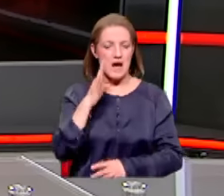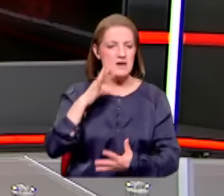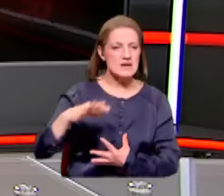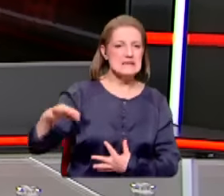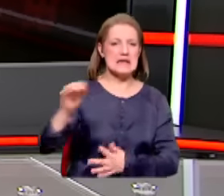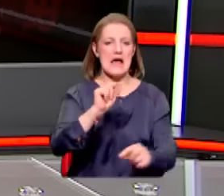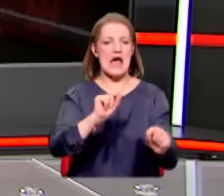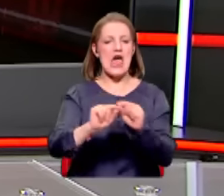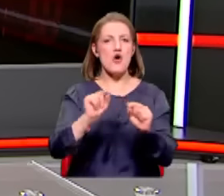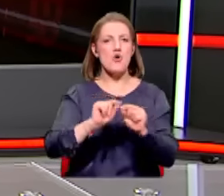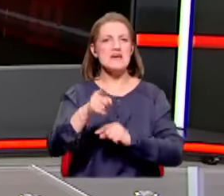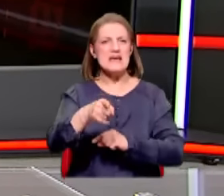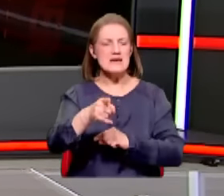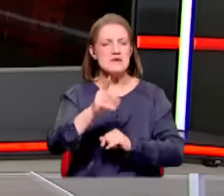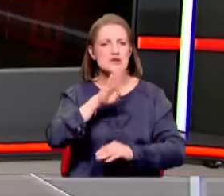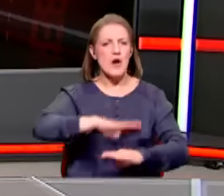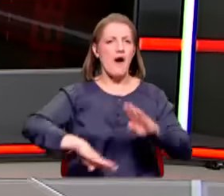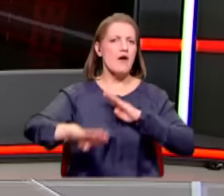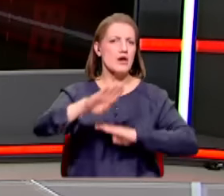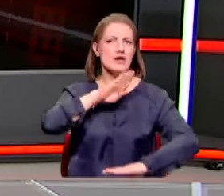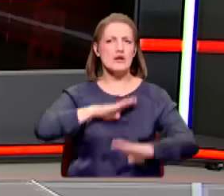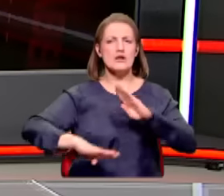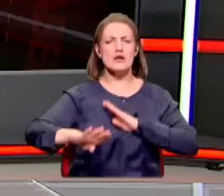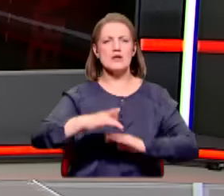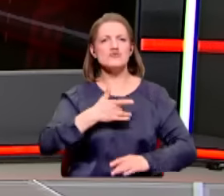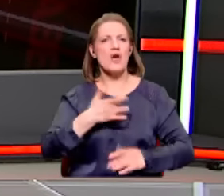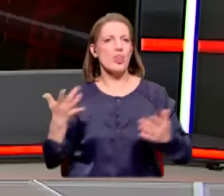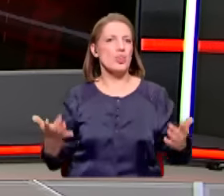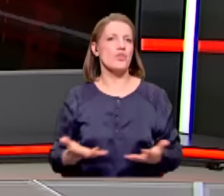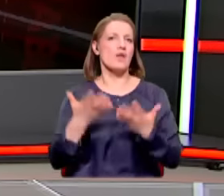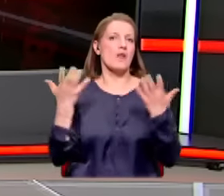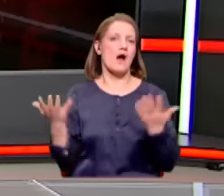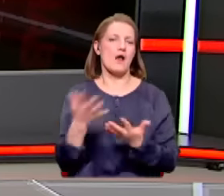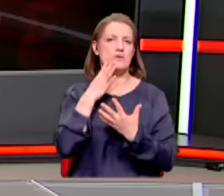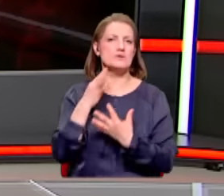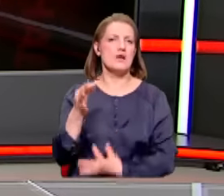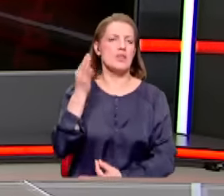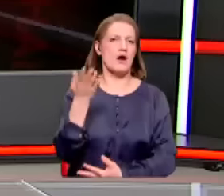insanlar ekonomiden şikayetçiyken, canları yanarken